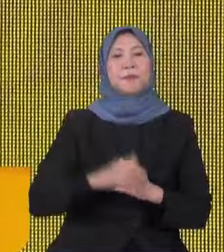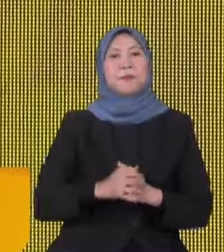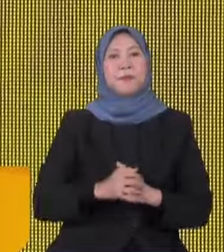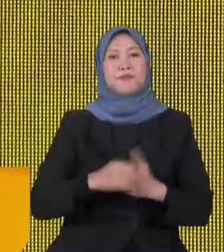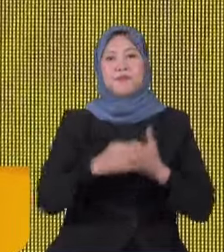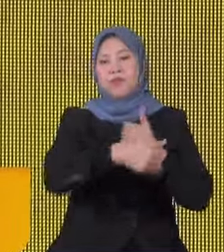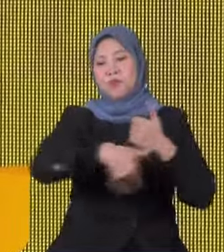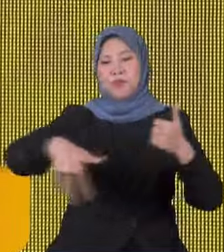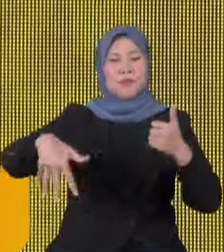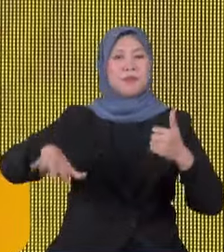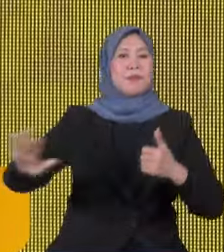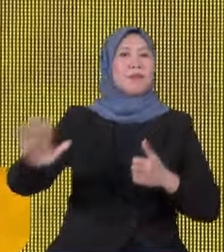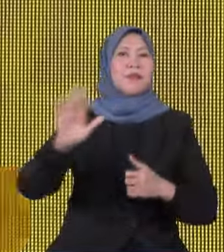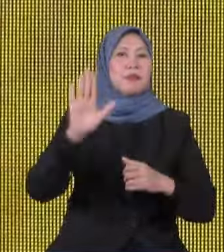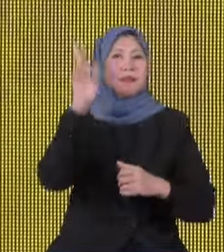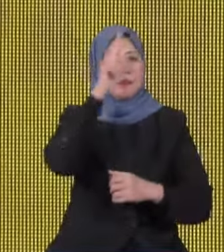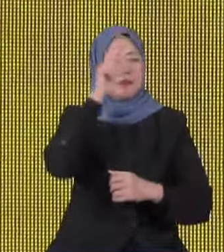ahli-ahli Majlis Kerajaan Negeri,